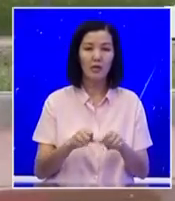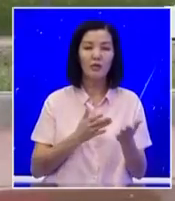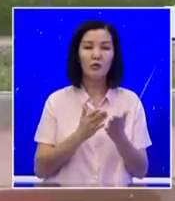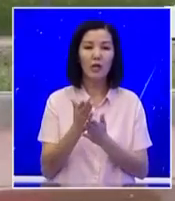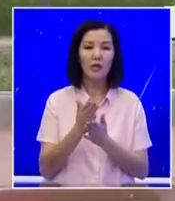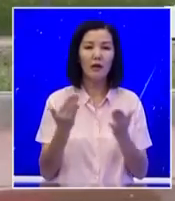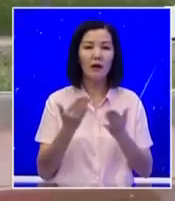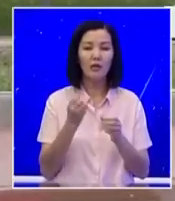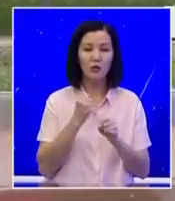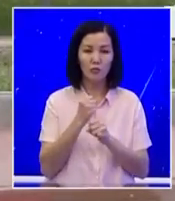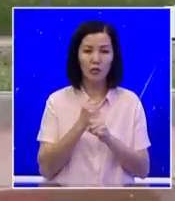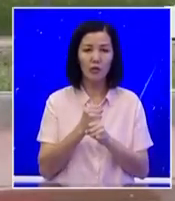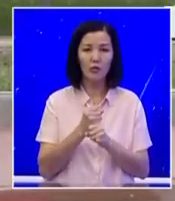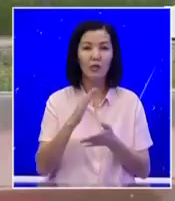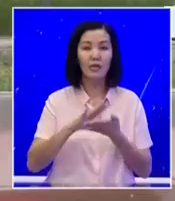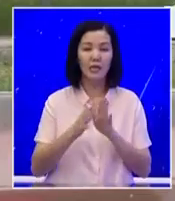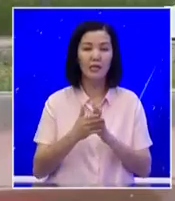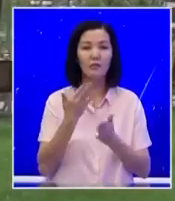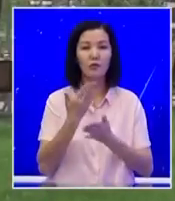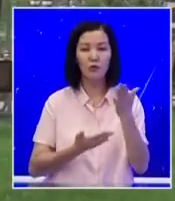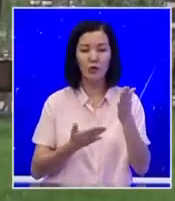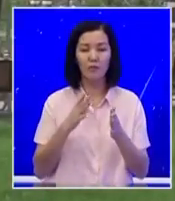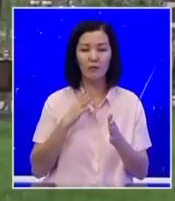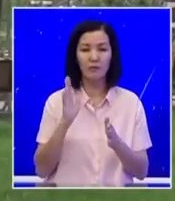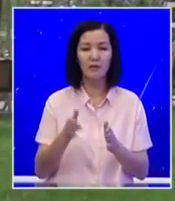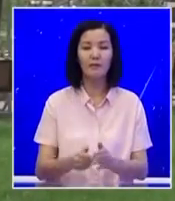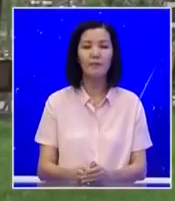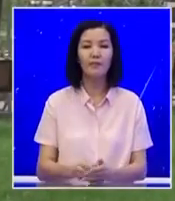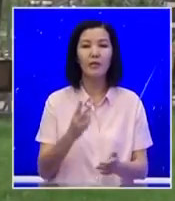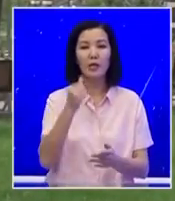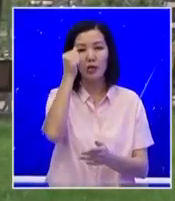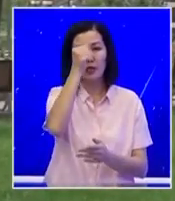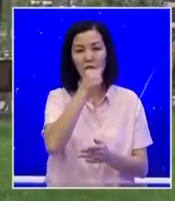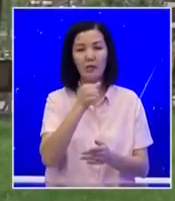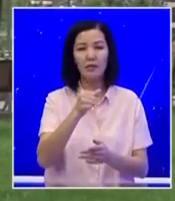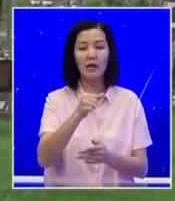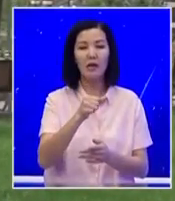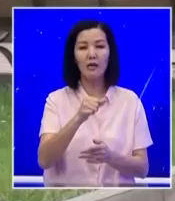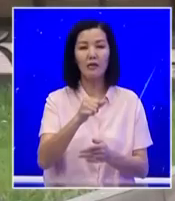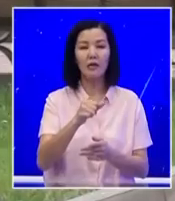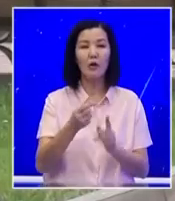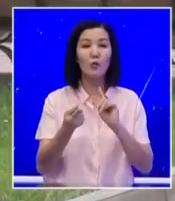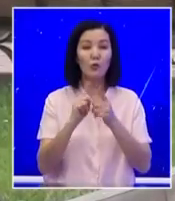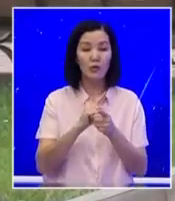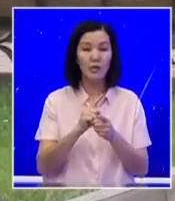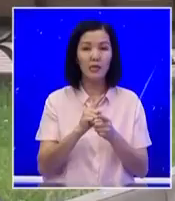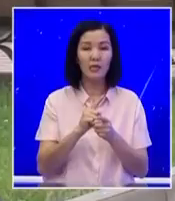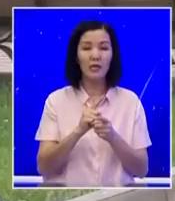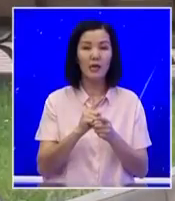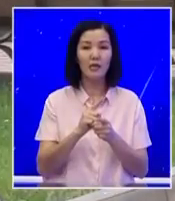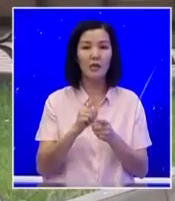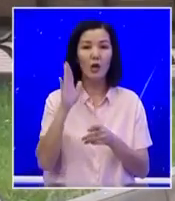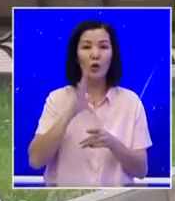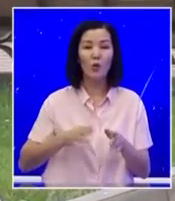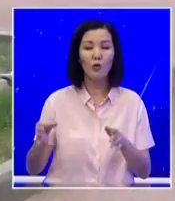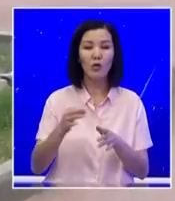қандай жұмыс жасалатын сол кісілермен бірге жұмыс істесеміз. Алакөл соңғы 2 жыл ішінде адам танымастай өзгерді. Осы уақыт аралығында көл